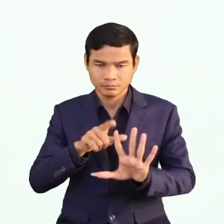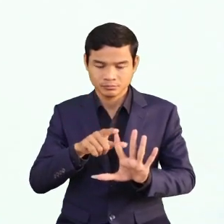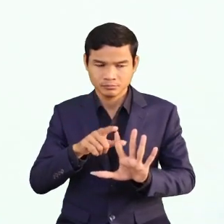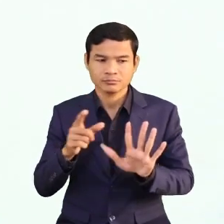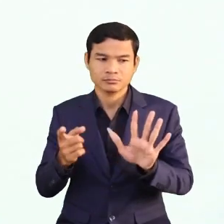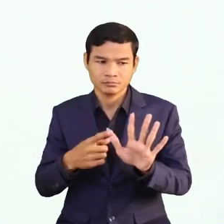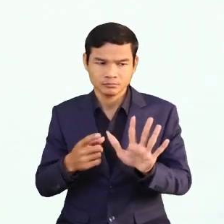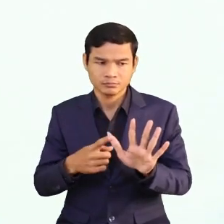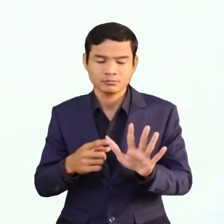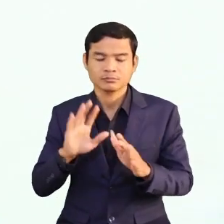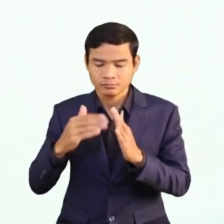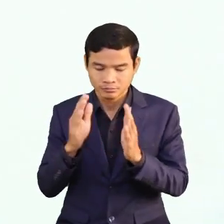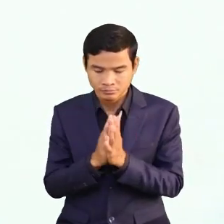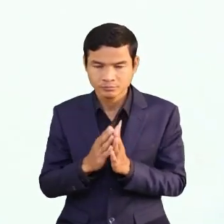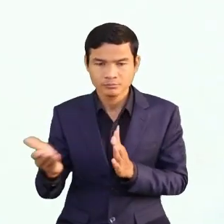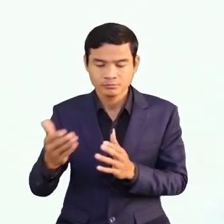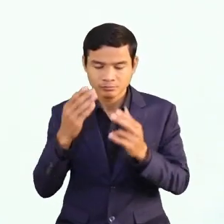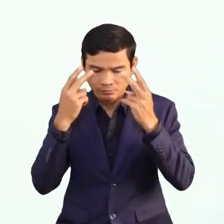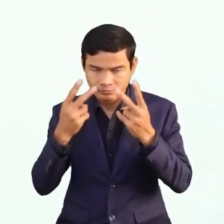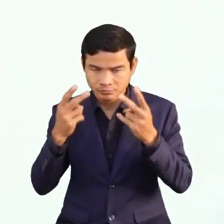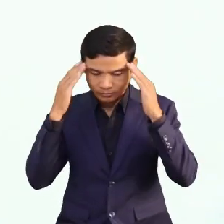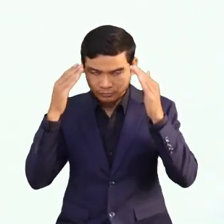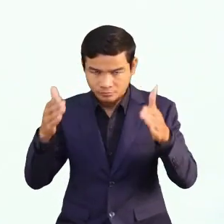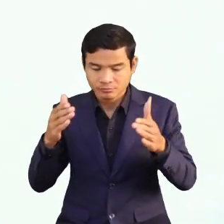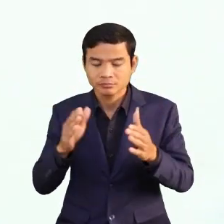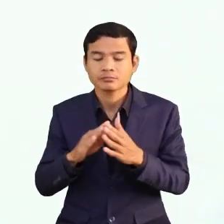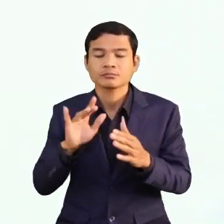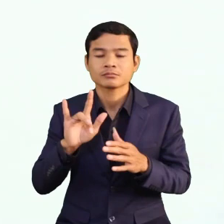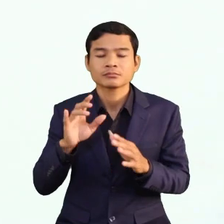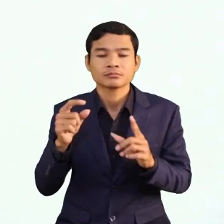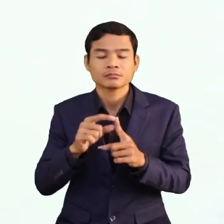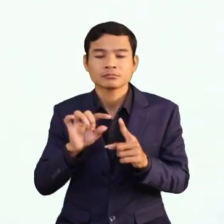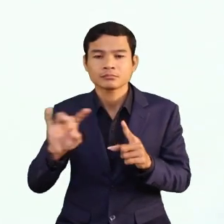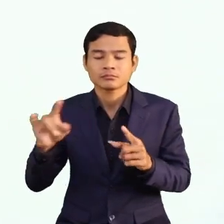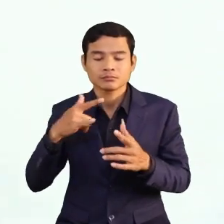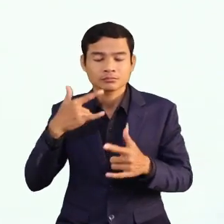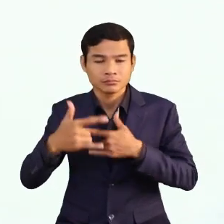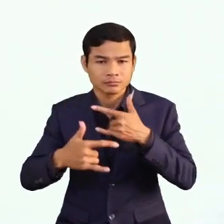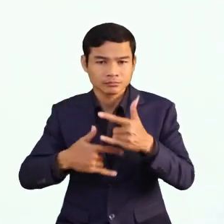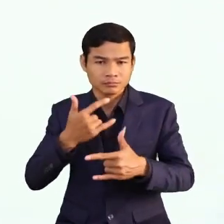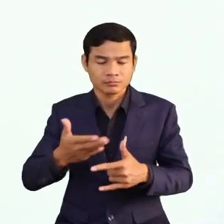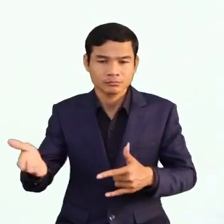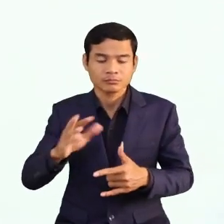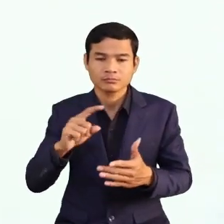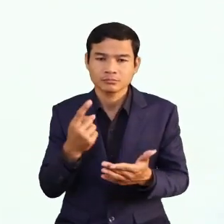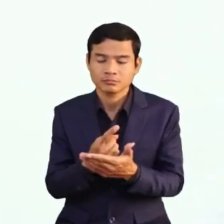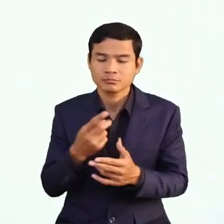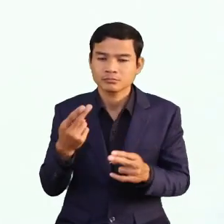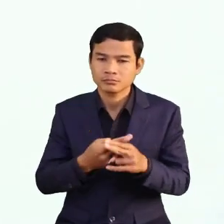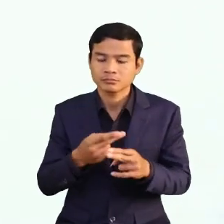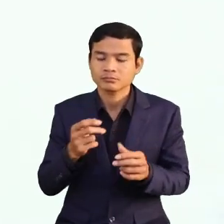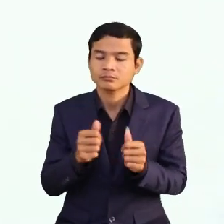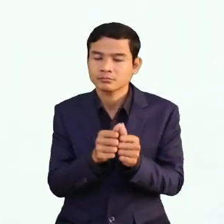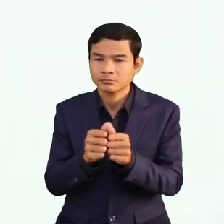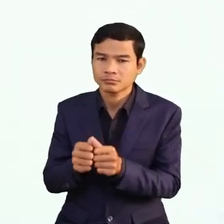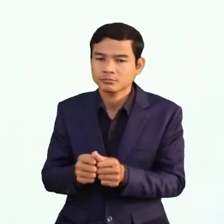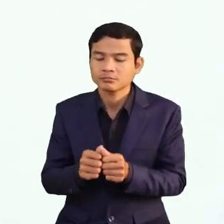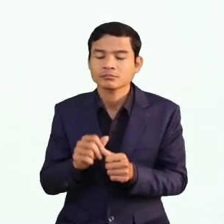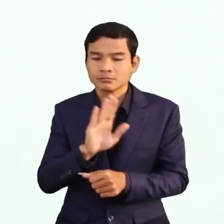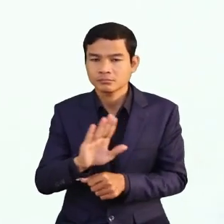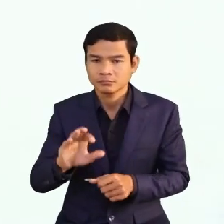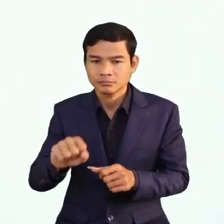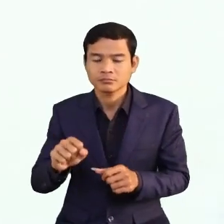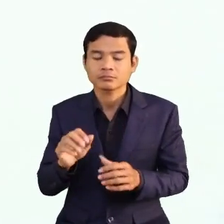ចាអរគុណដែលកូនមកស្ដាប់អ្នកគ្រូសំប្រកបចំពោះព្យាយាមជាបន្តបន្ទាប់កូនកូនត្រូវចូលរួមវឹកហាត់សំប្រកបអានដោយខ្លួនឯ